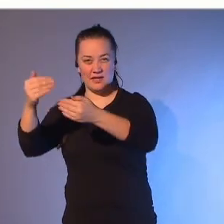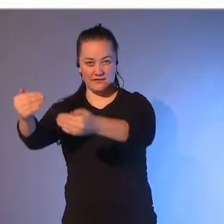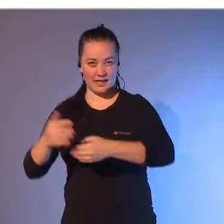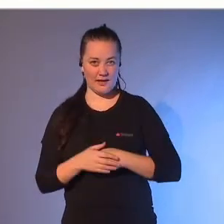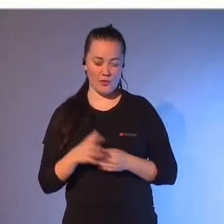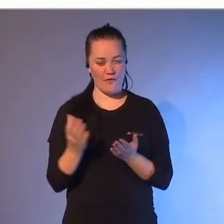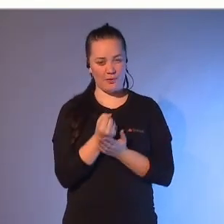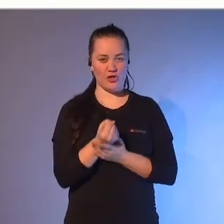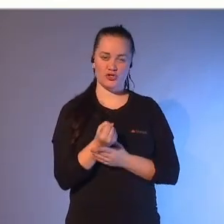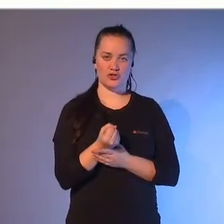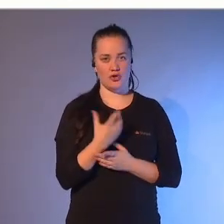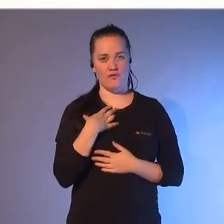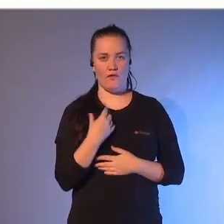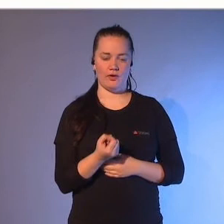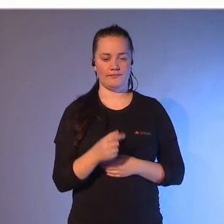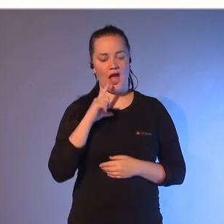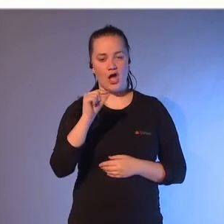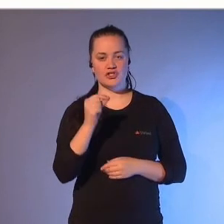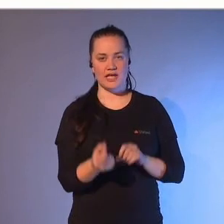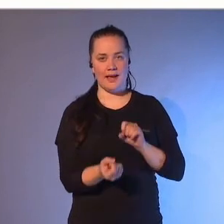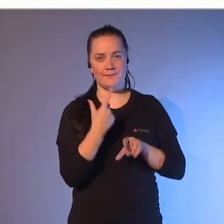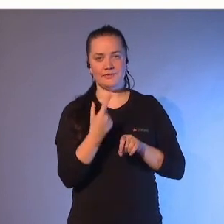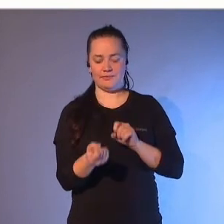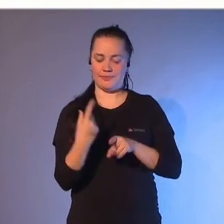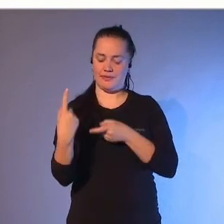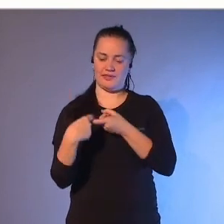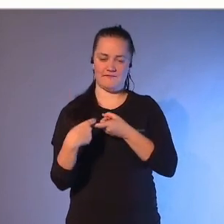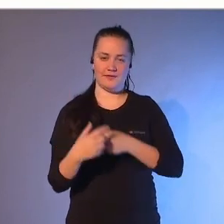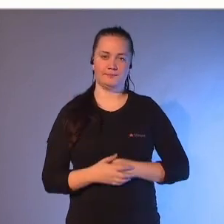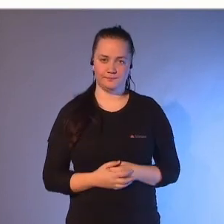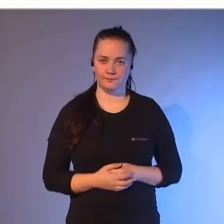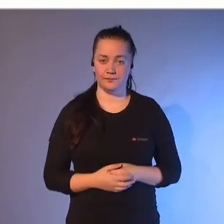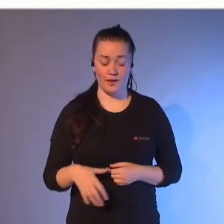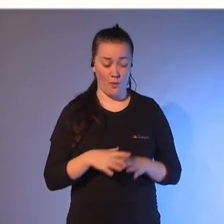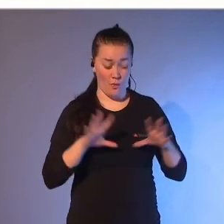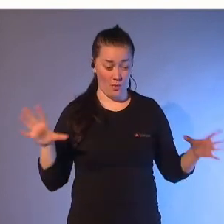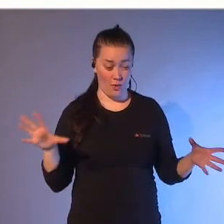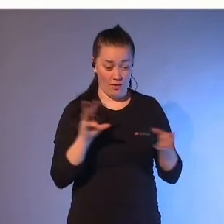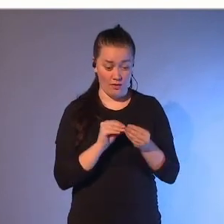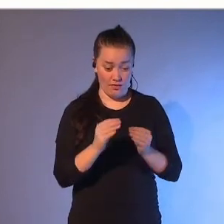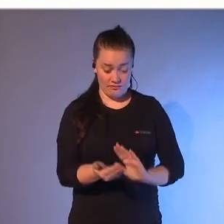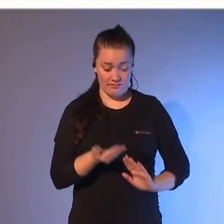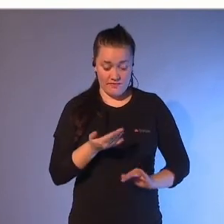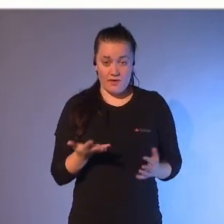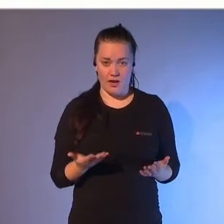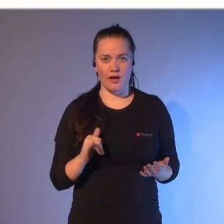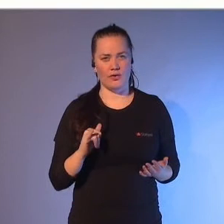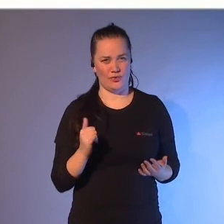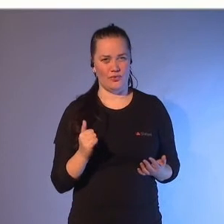belønnet ved at du får raske treff. Og alt dette her, det viser at man skal være